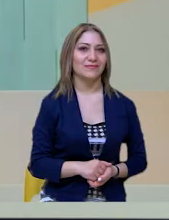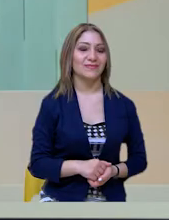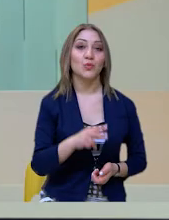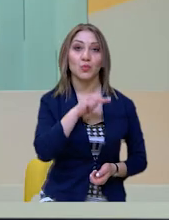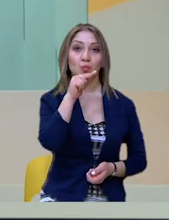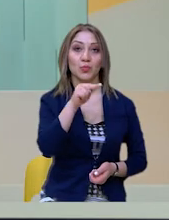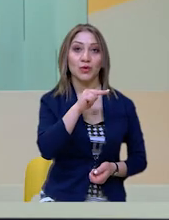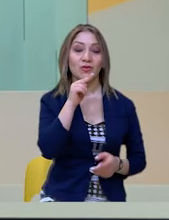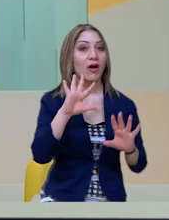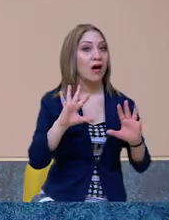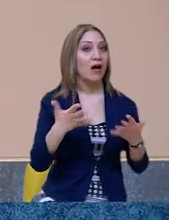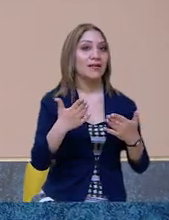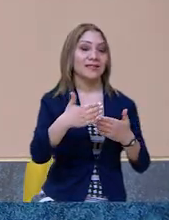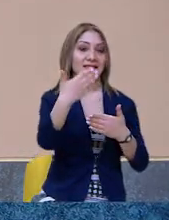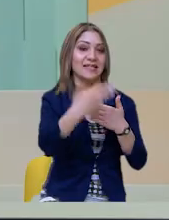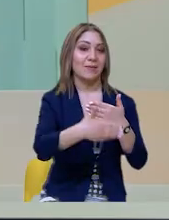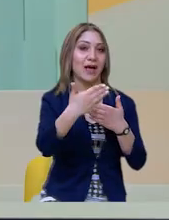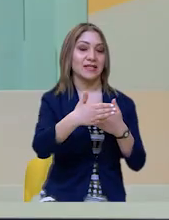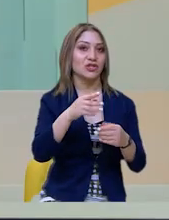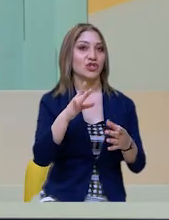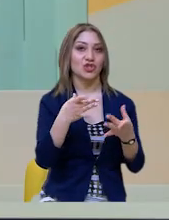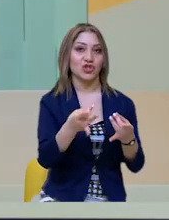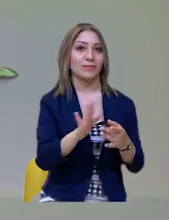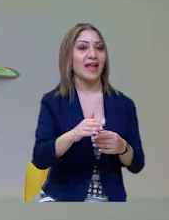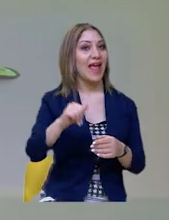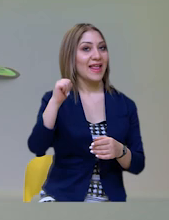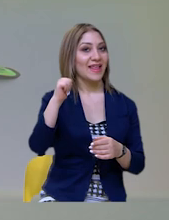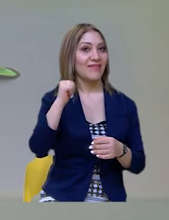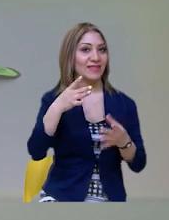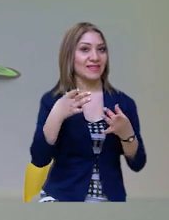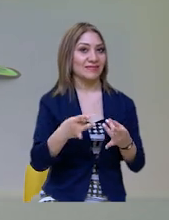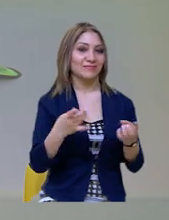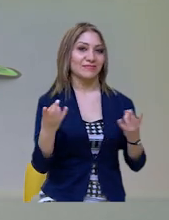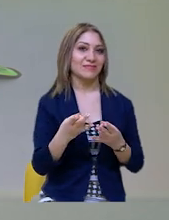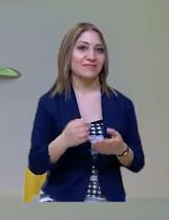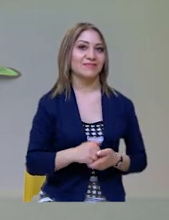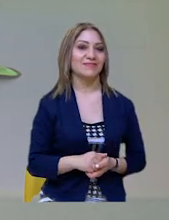Ուշադիր եղեք, որ հանկարծ դիմացին հասից չկպցնեք։ Կպցնեք հետևից։